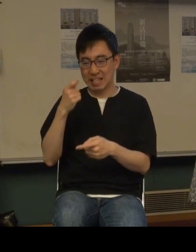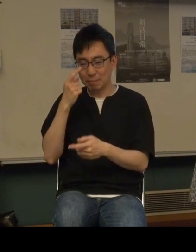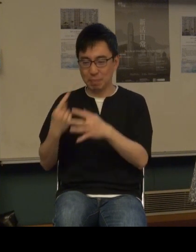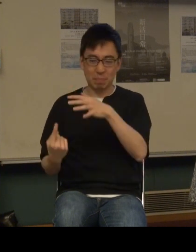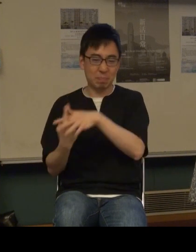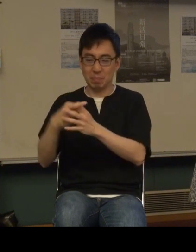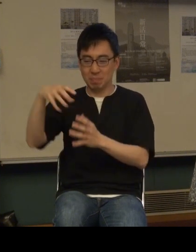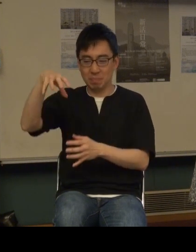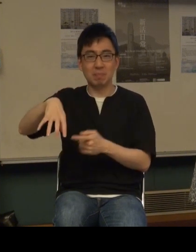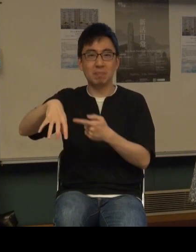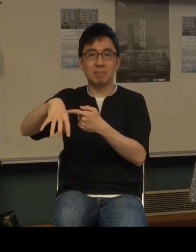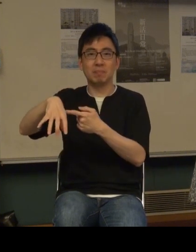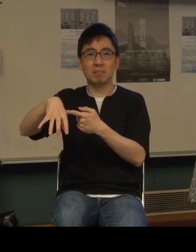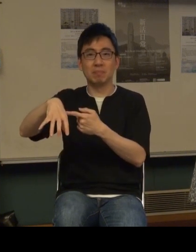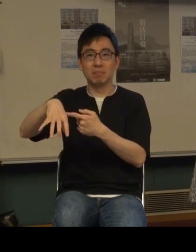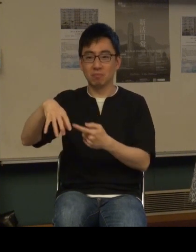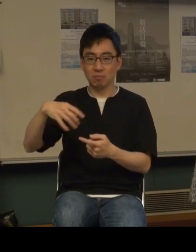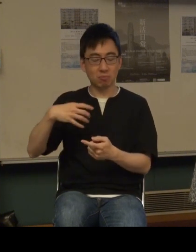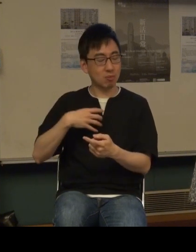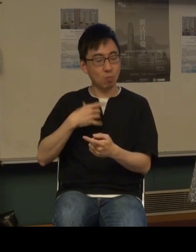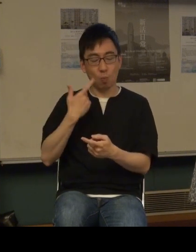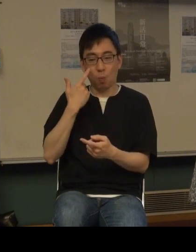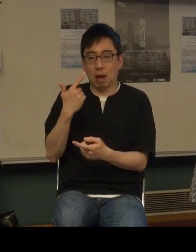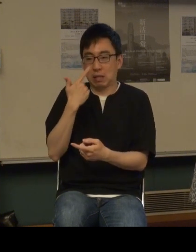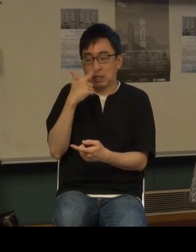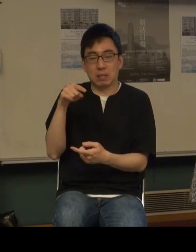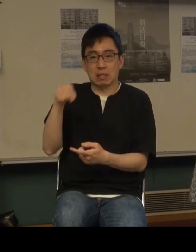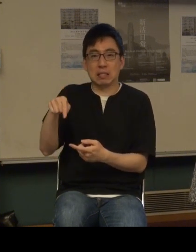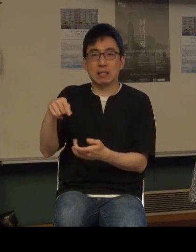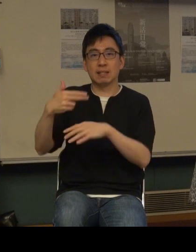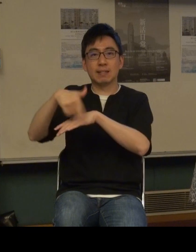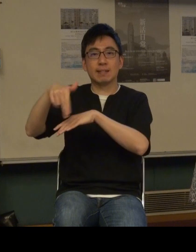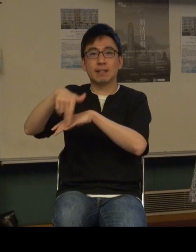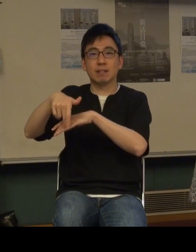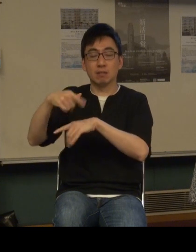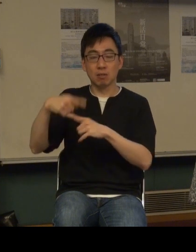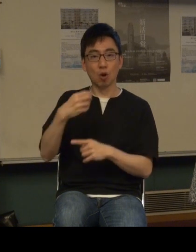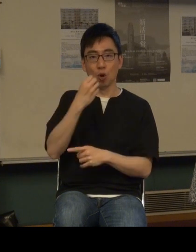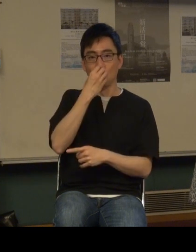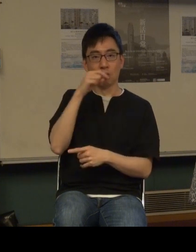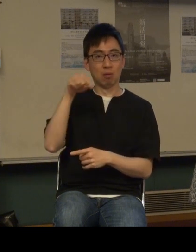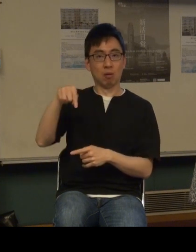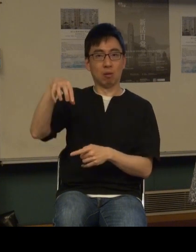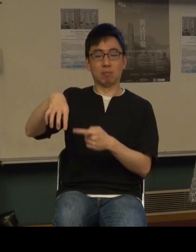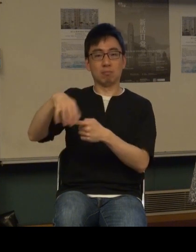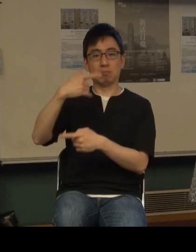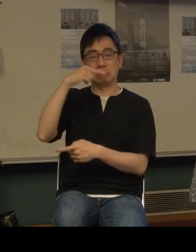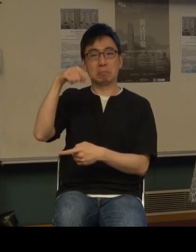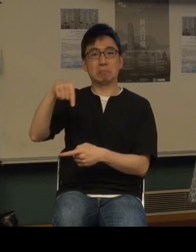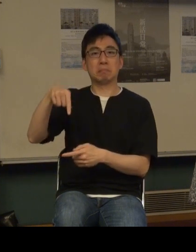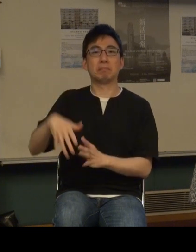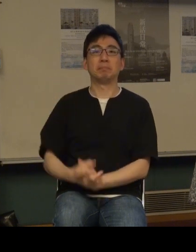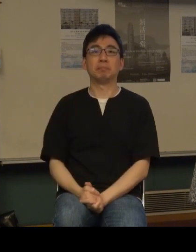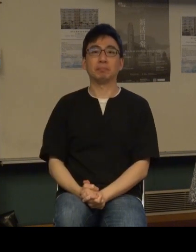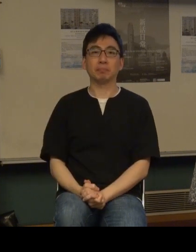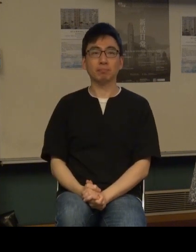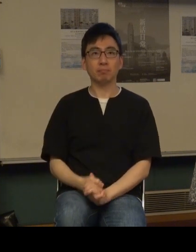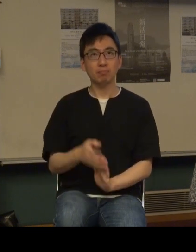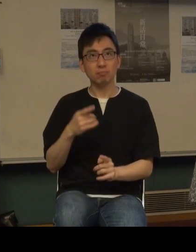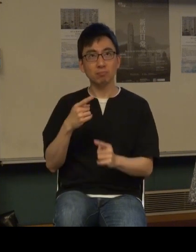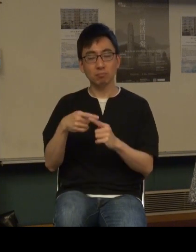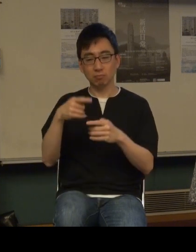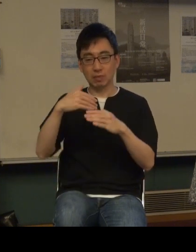個存在喺當時，即係好劃時代。嘅一個喺香港好劃時代嘅一個存在，咁啊佢